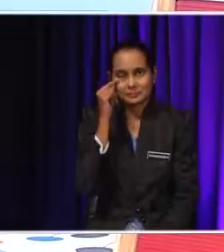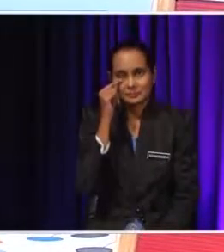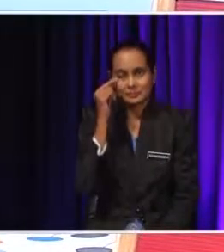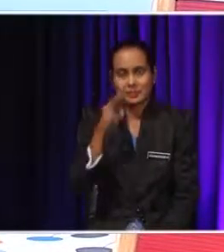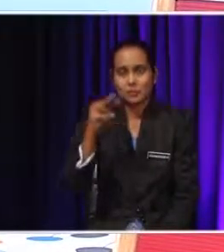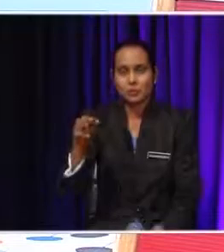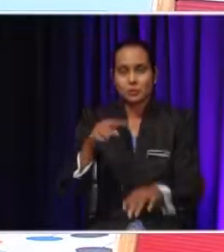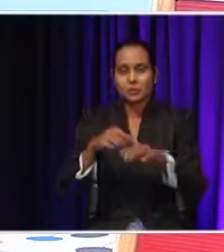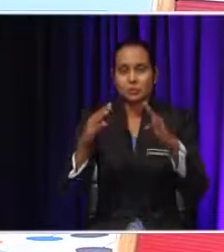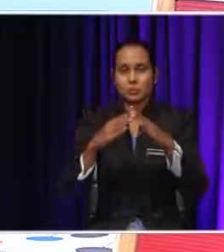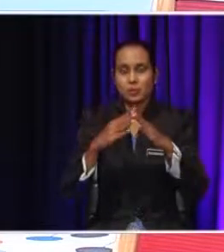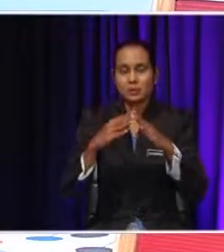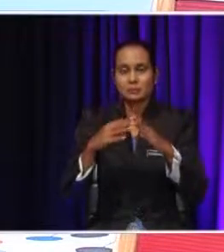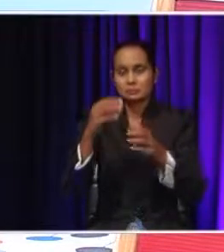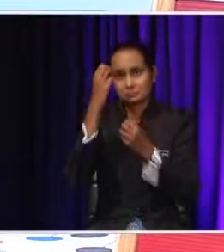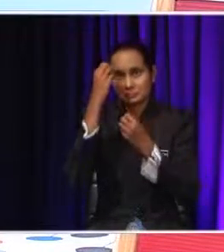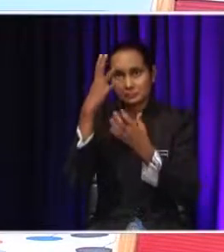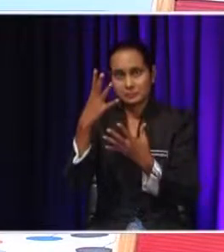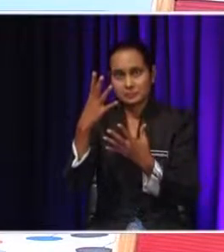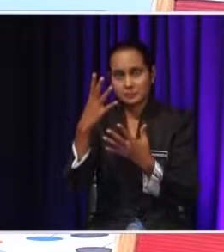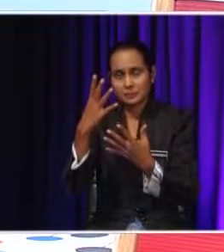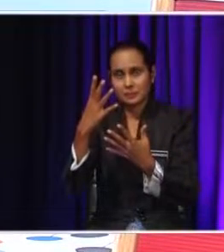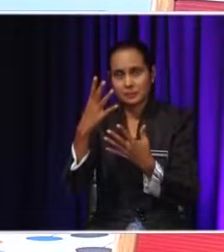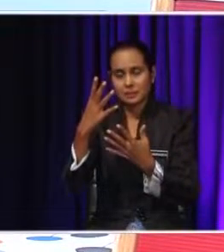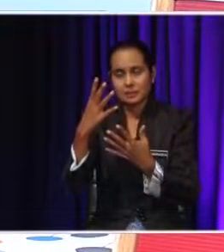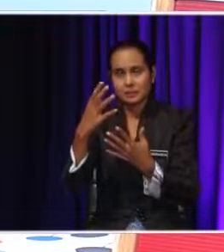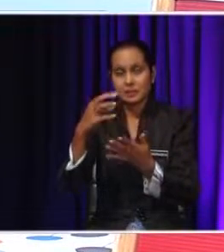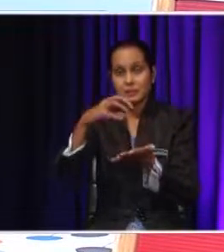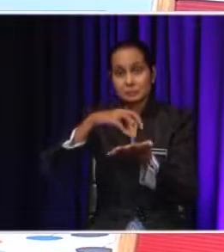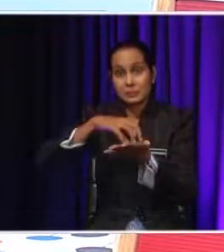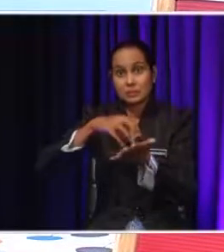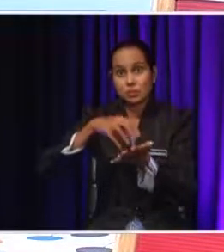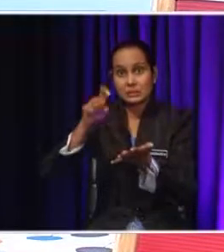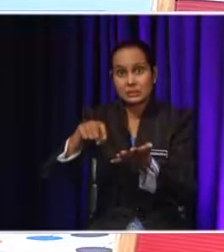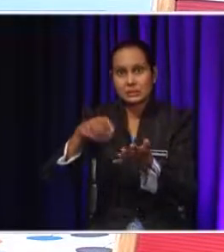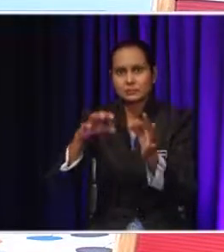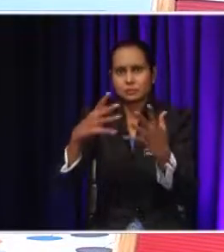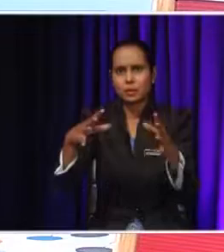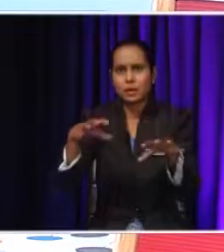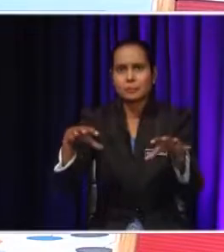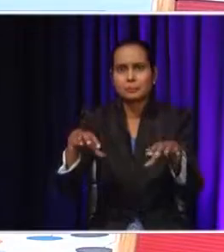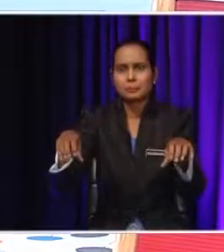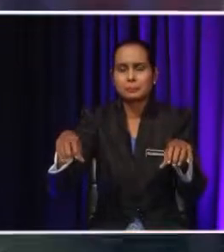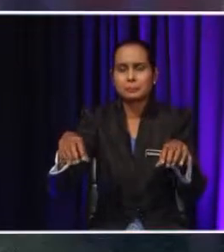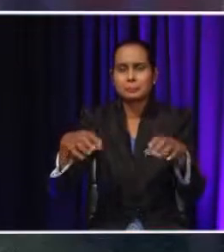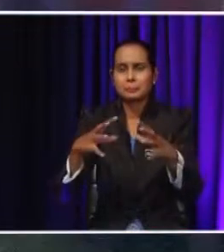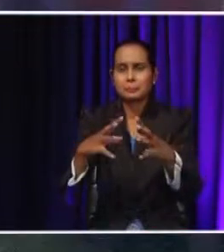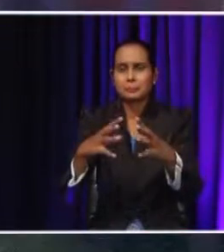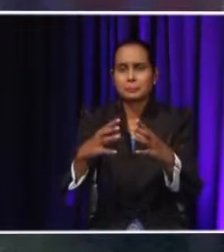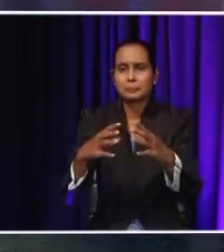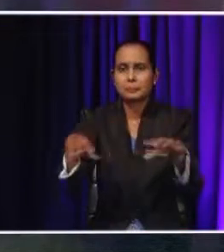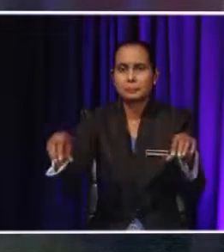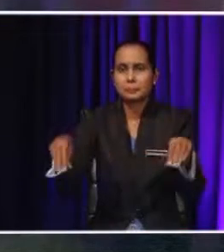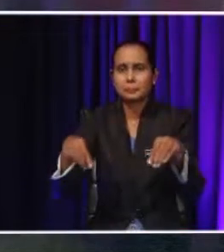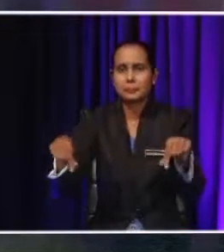di rumah untuk pengetahuan kue ini biskuit kalau sudah masak dia akan jadi